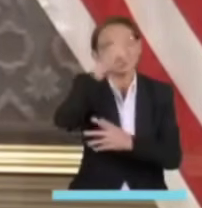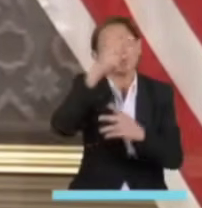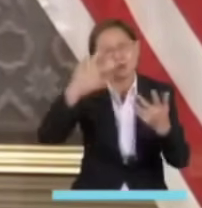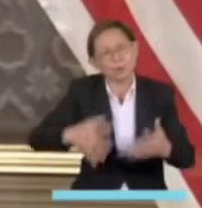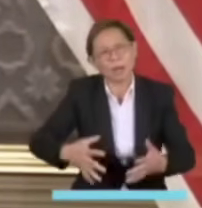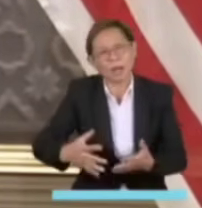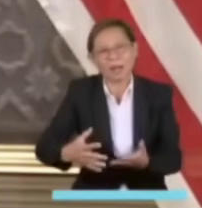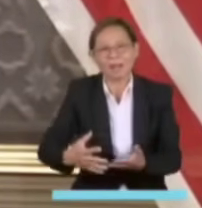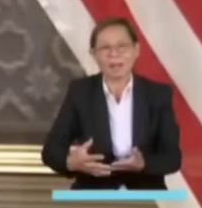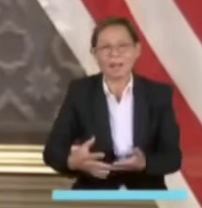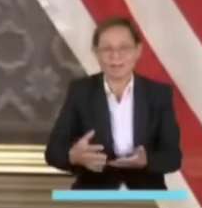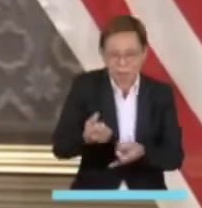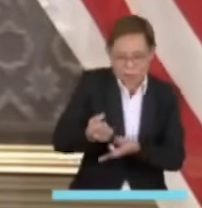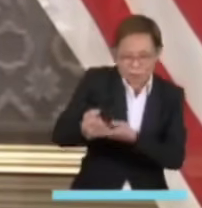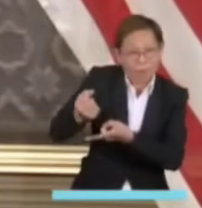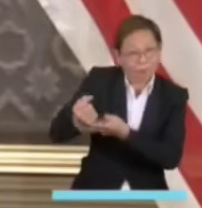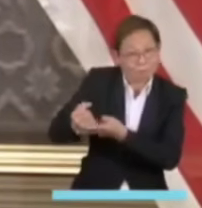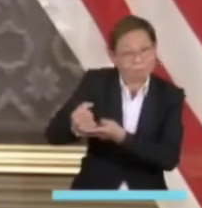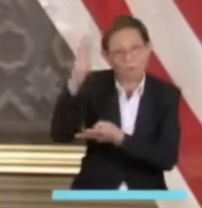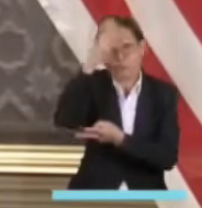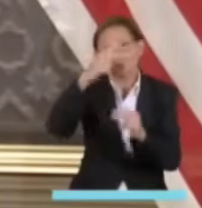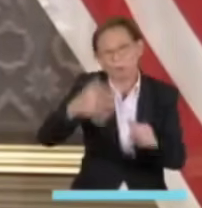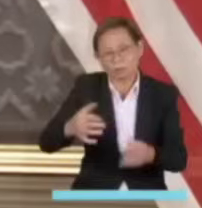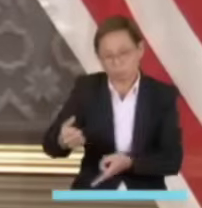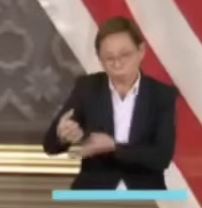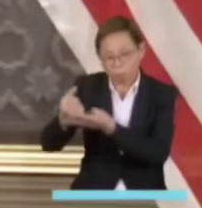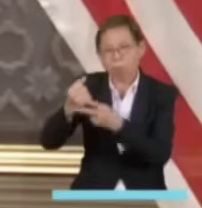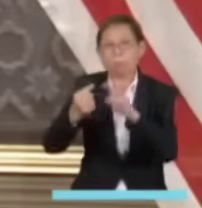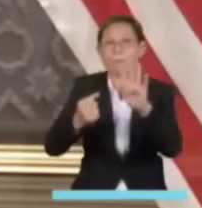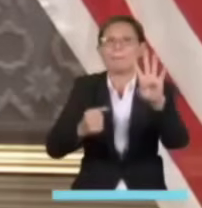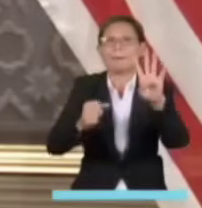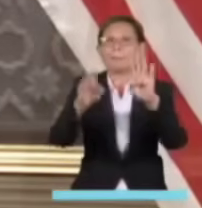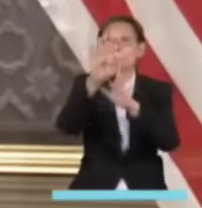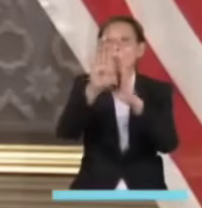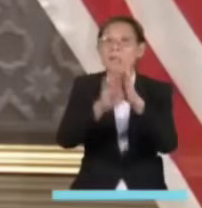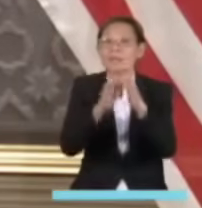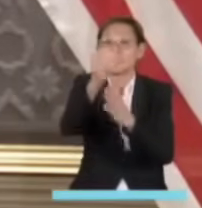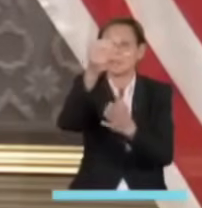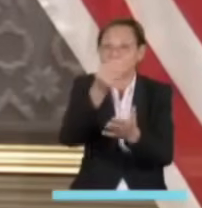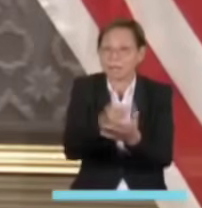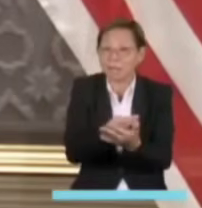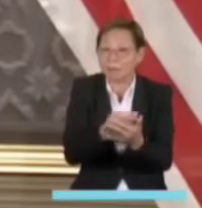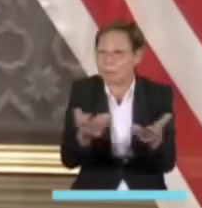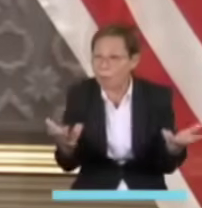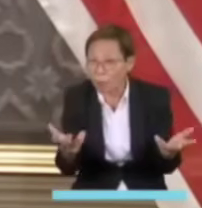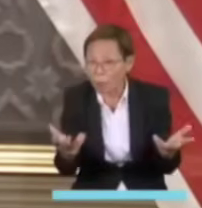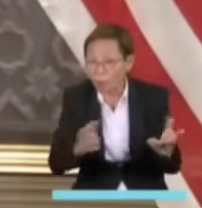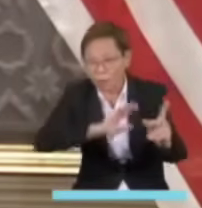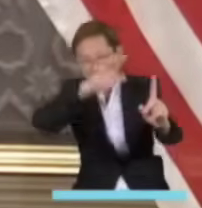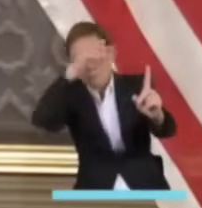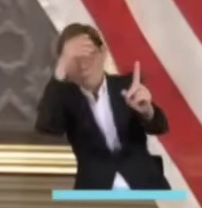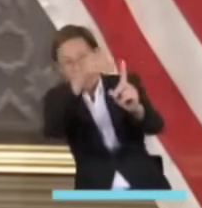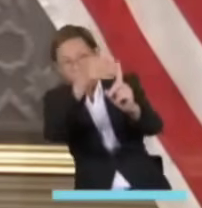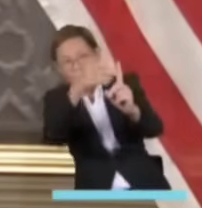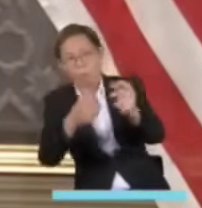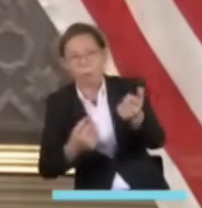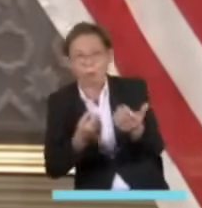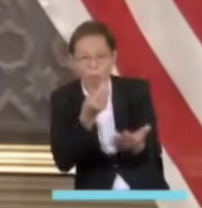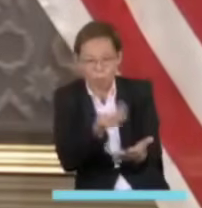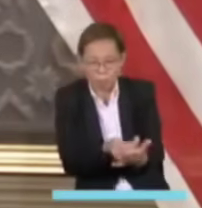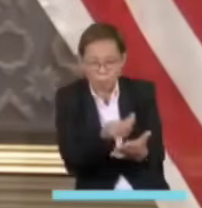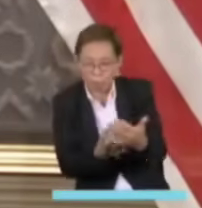Kerajaan telah menjana pinjamatan 4 bilion ringgit melalui penyasaran